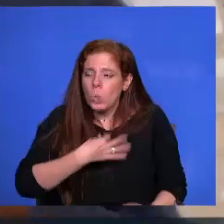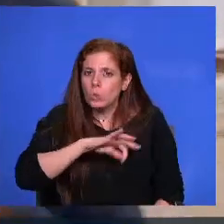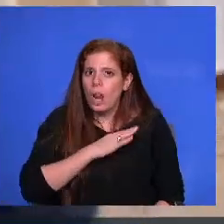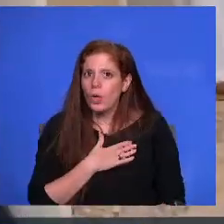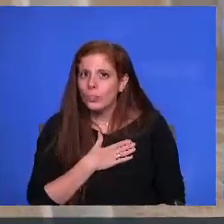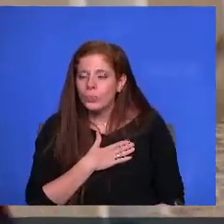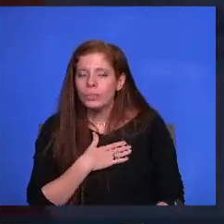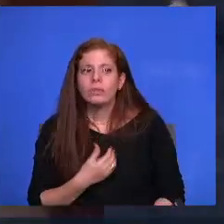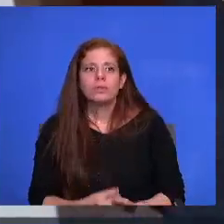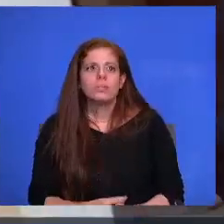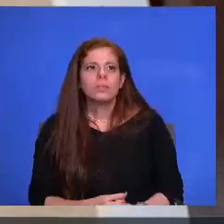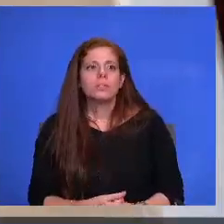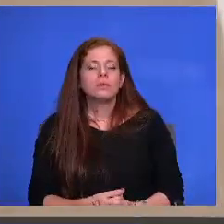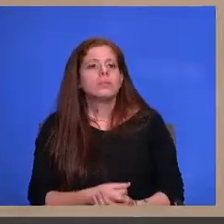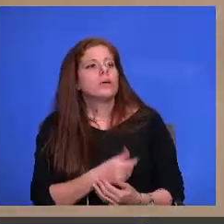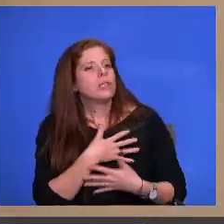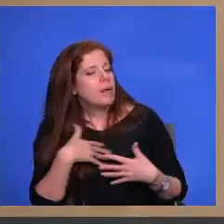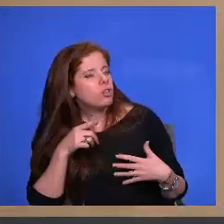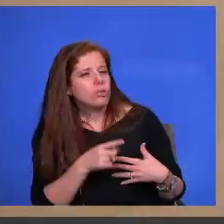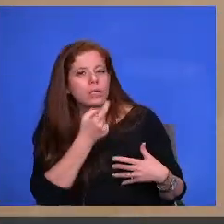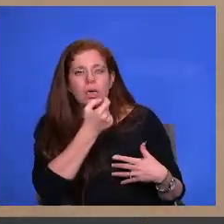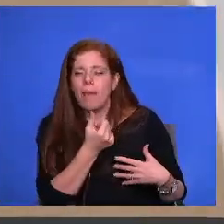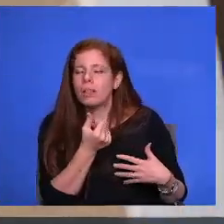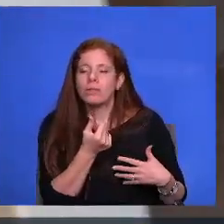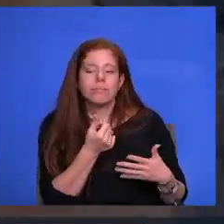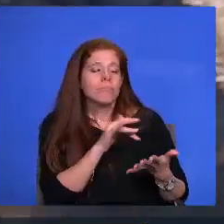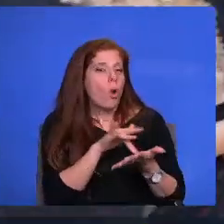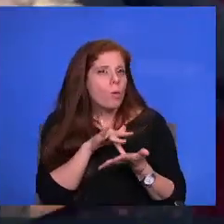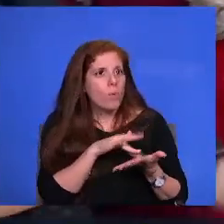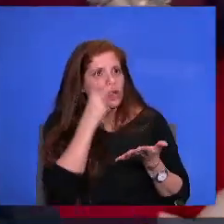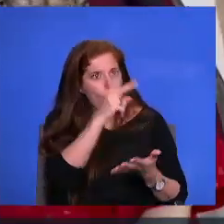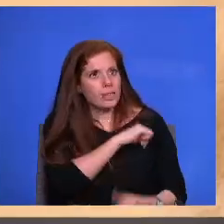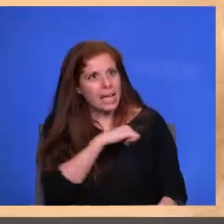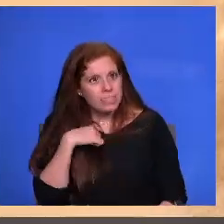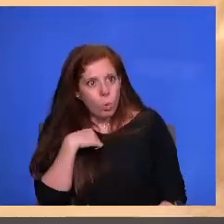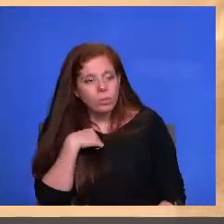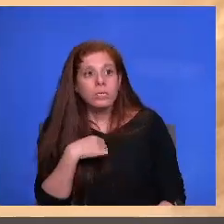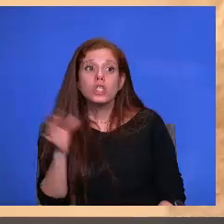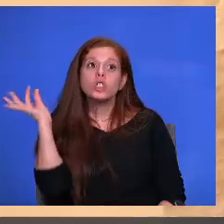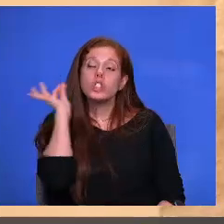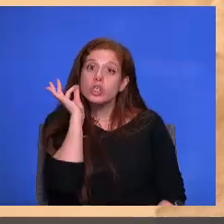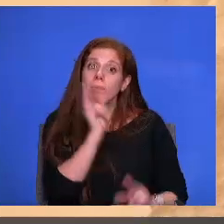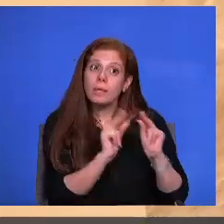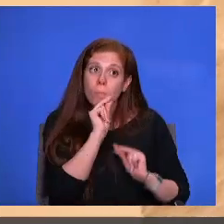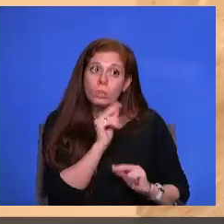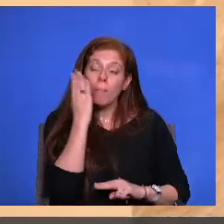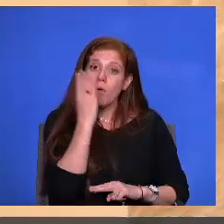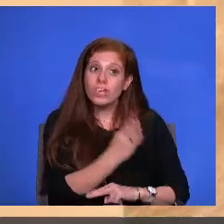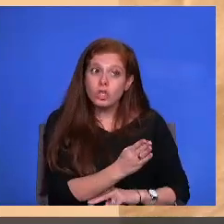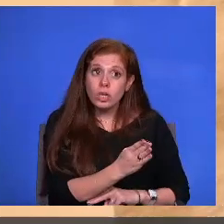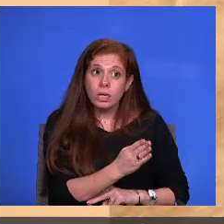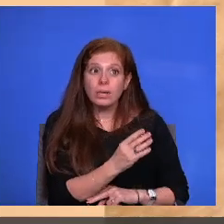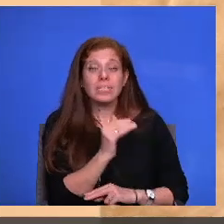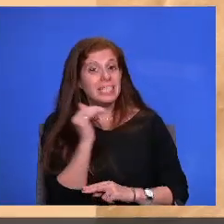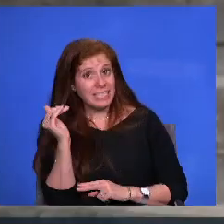אתה מרגיש את זה כמעט בכל תחום ואתה רואה גם את העצמאות. זה שנשים מדברות איתך באופן ישיר. סעודיות. סעודיות,